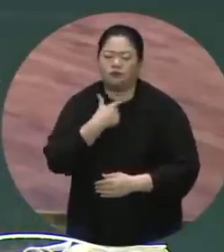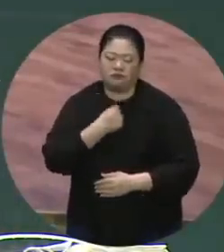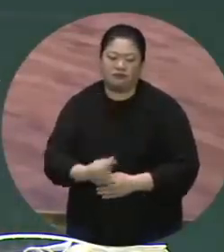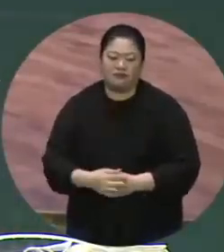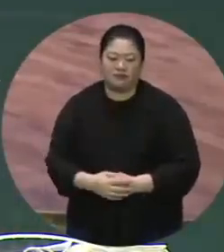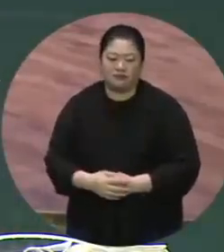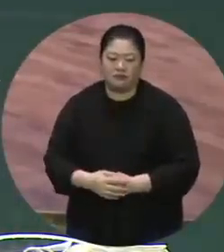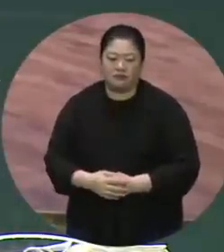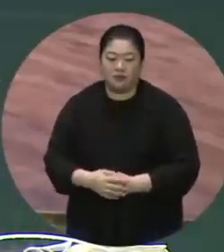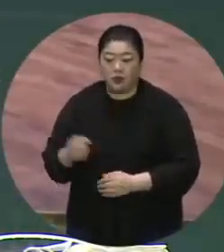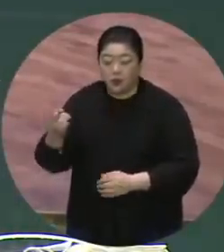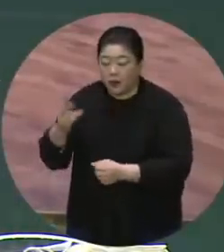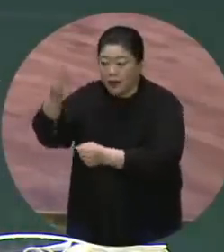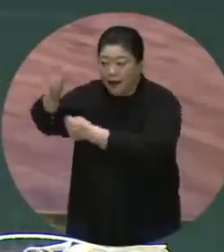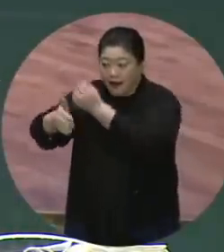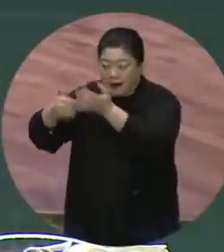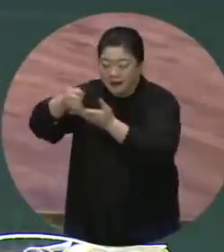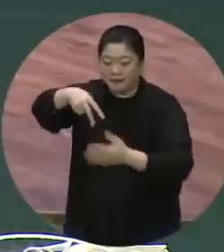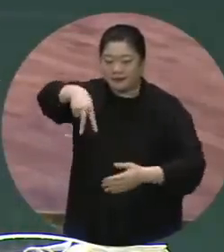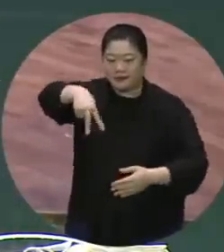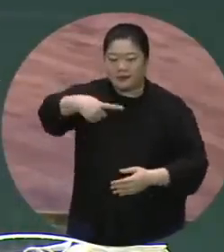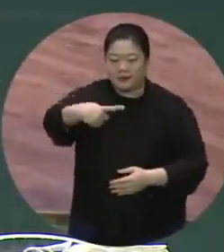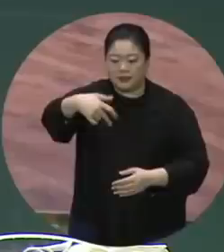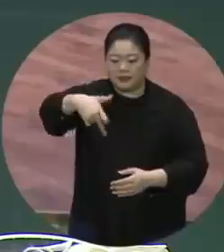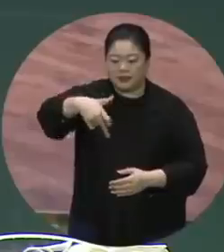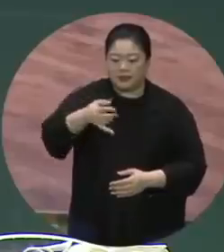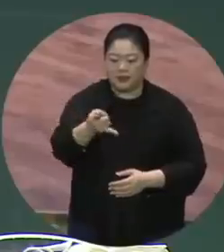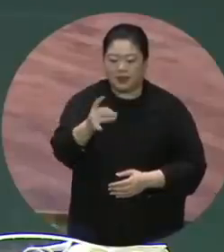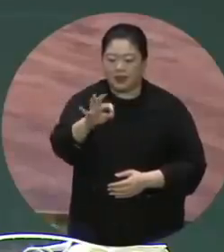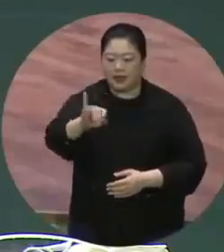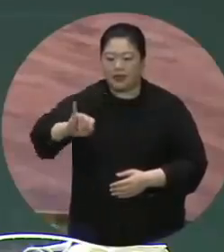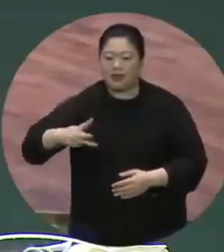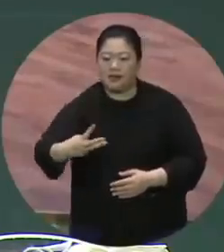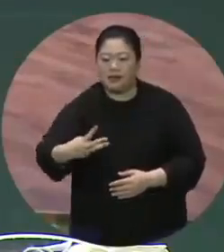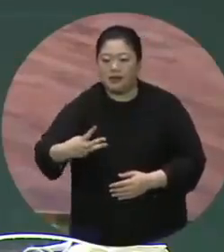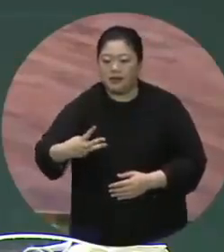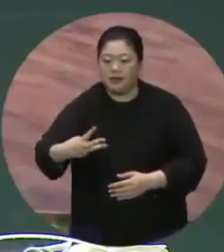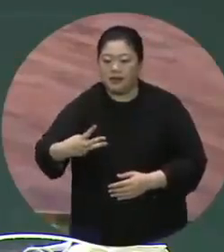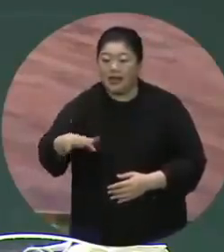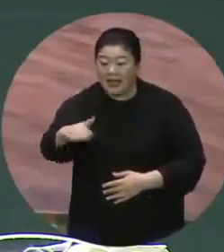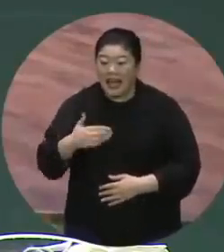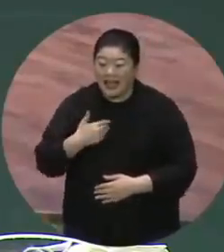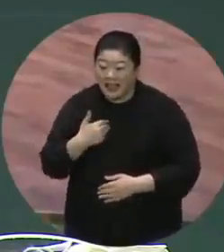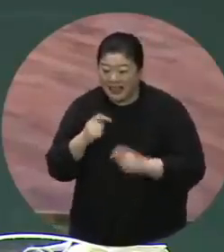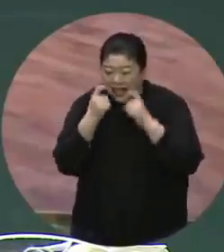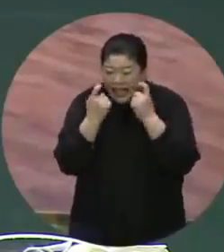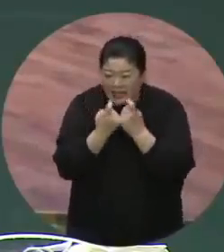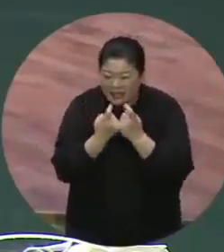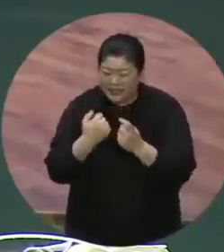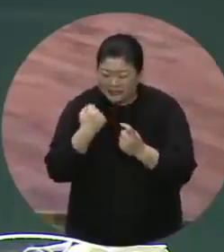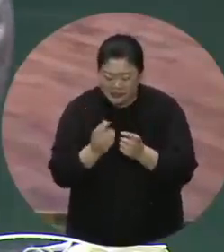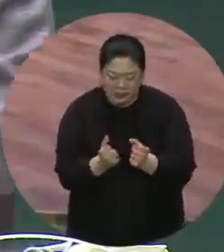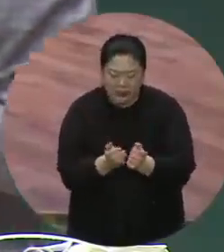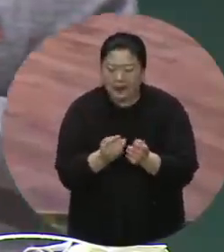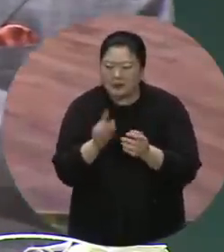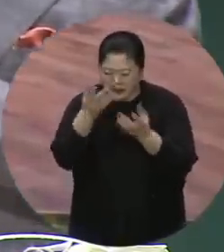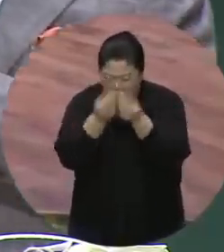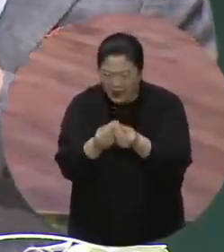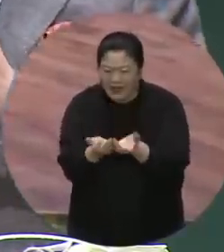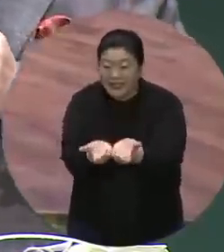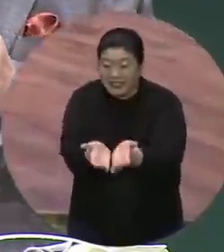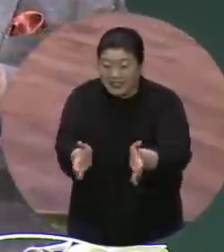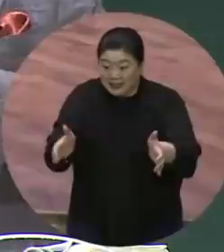하나님의 스케일. 하나님의 스케일. 내 스케일 아니요. 이 쫑발이 그래가지고 무슨 세계보험 하겠어요? 돈 몇 푼